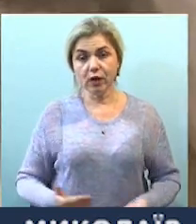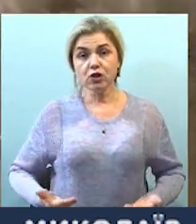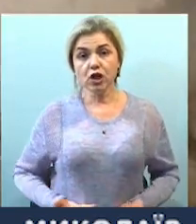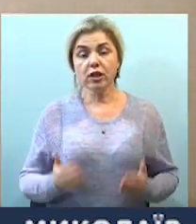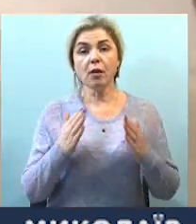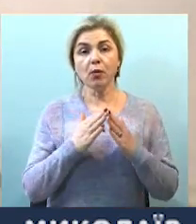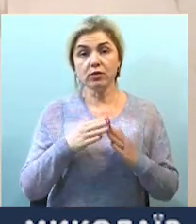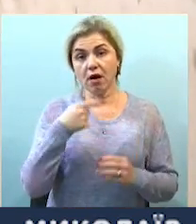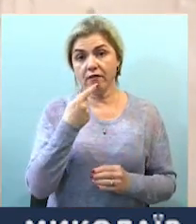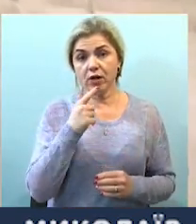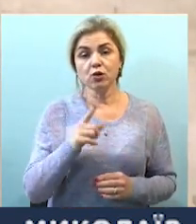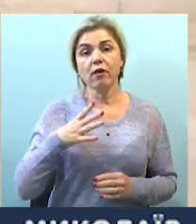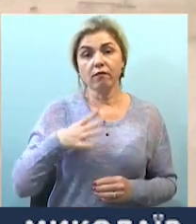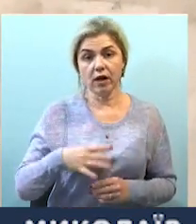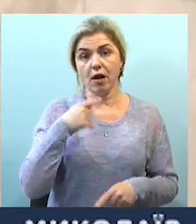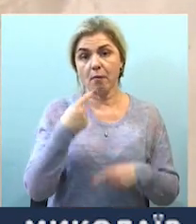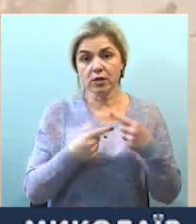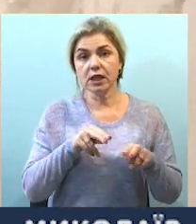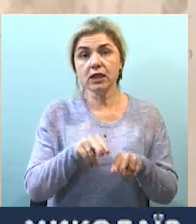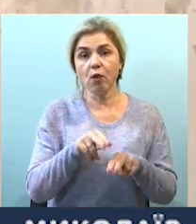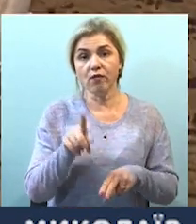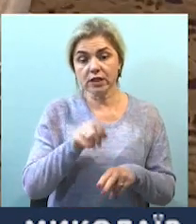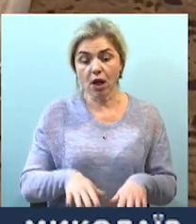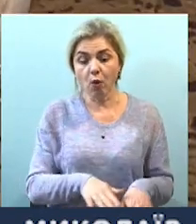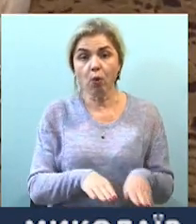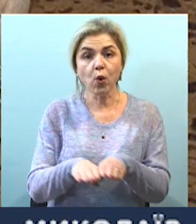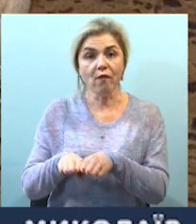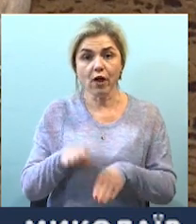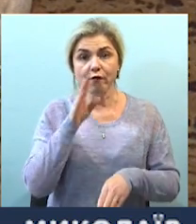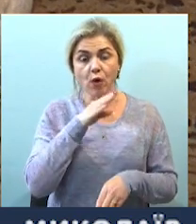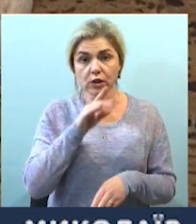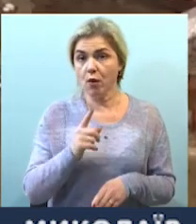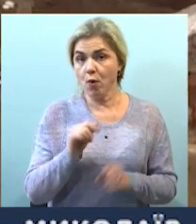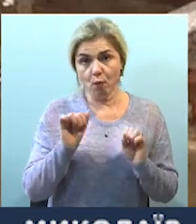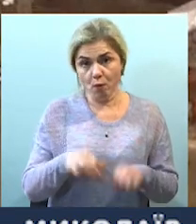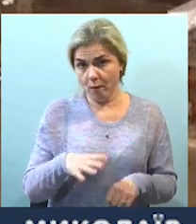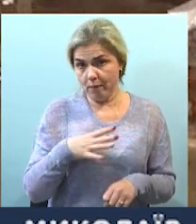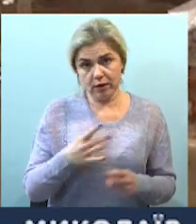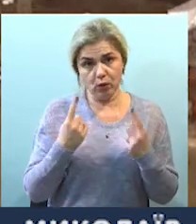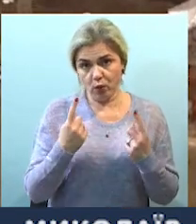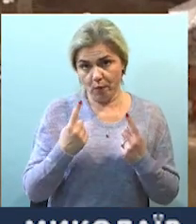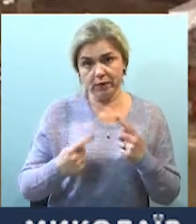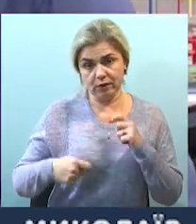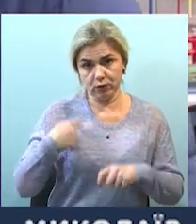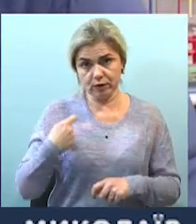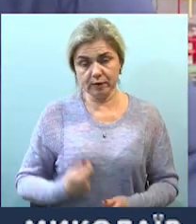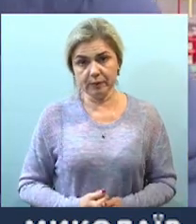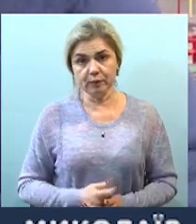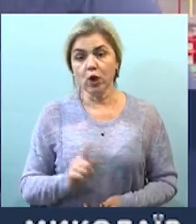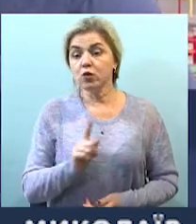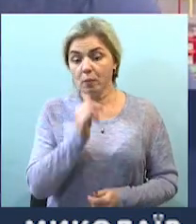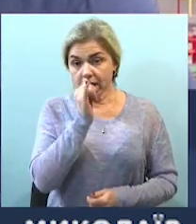Мешканці будинку говорять, вимушені постійно слідкувати за рівнем води, інакше можуть статися невиправні наслідки. Щоб не